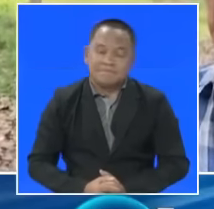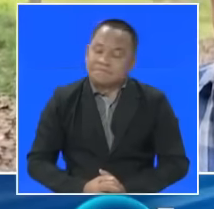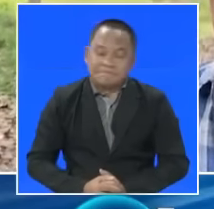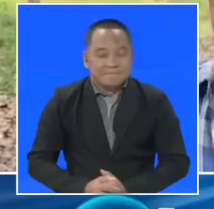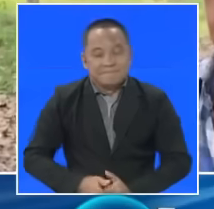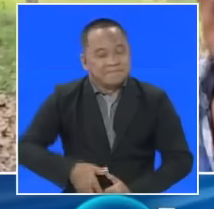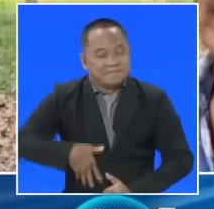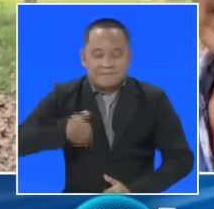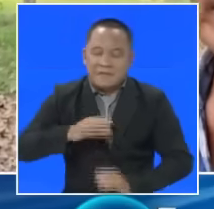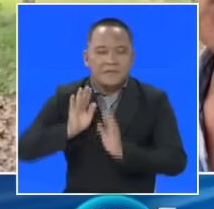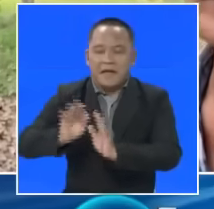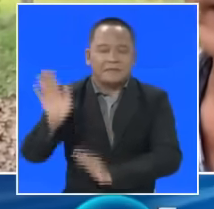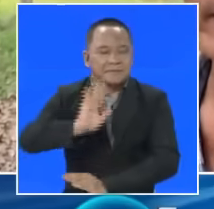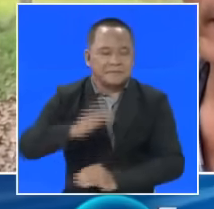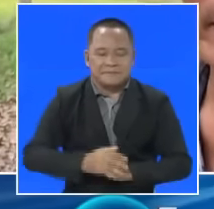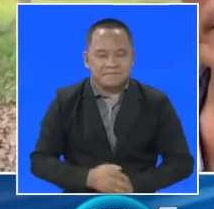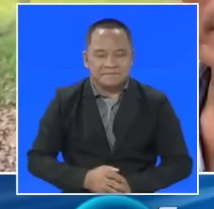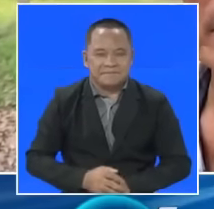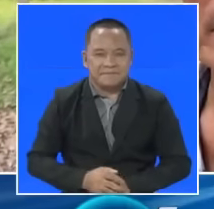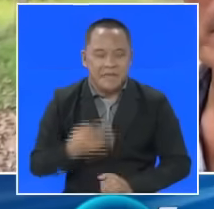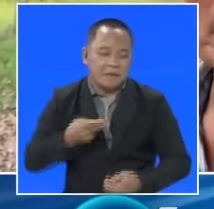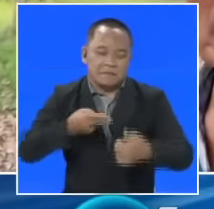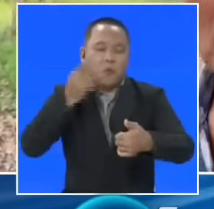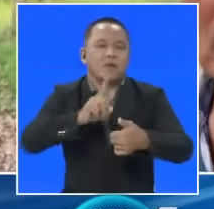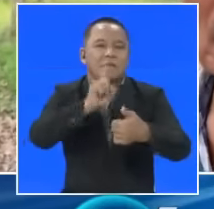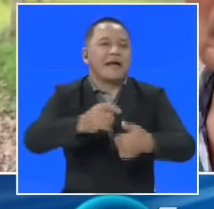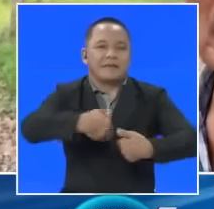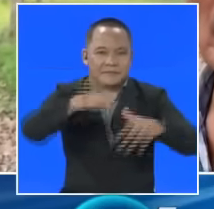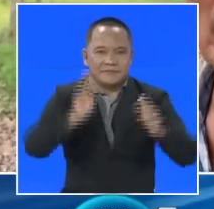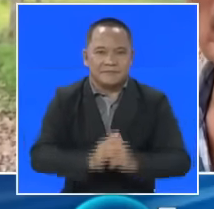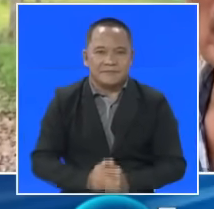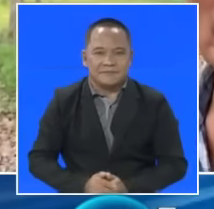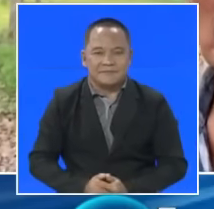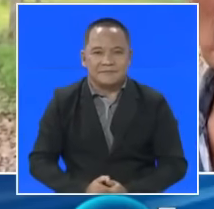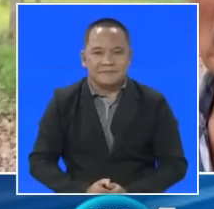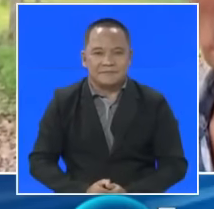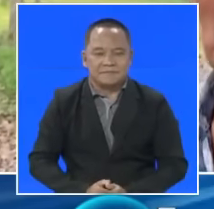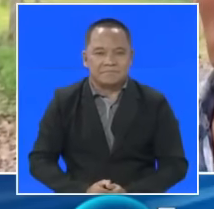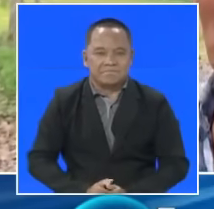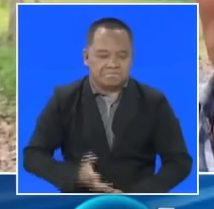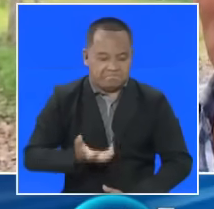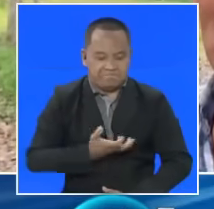คร ับ จริงๆแล้วผมไม่อยากจะฝากอยากจะยิงหัวมันทิ้งเลย ครับ มันทำถึงขนาดน ี้เพิ่มมากเลยนะครับ